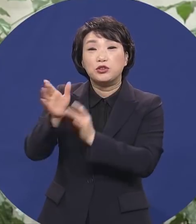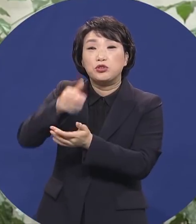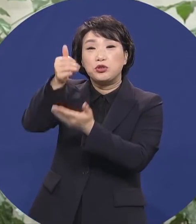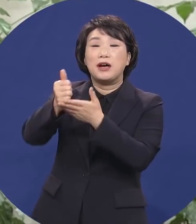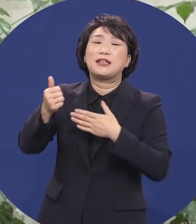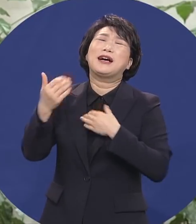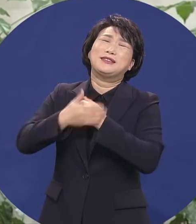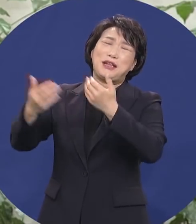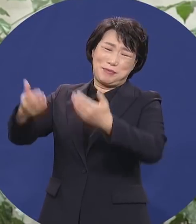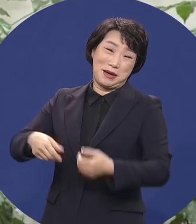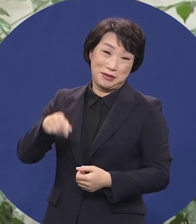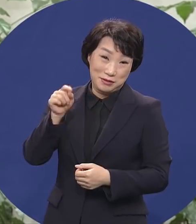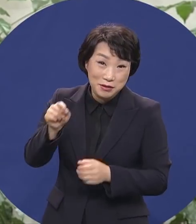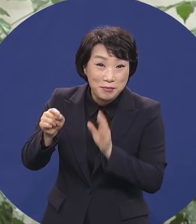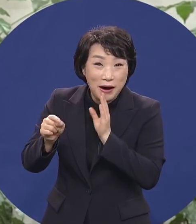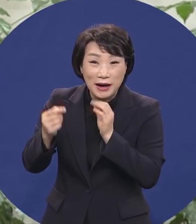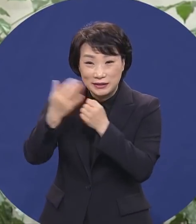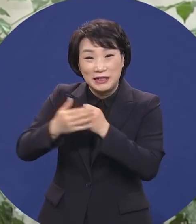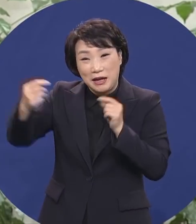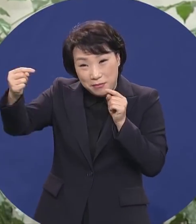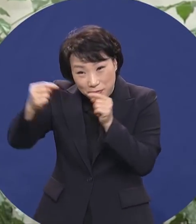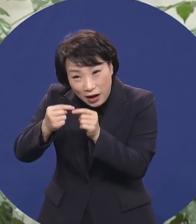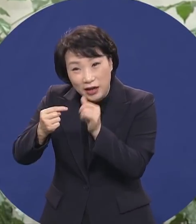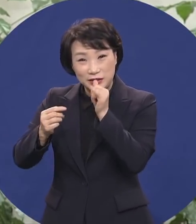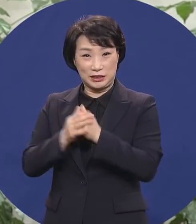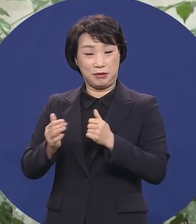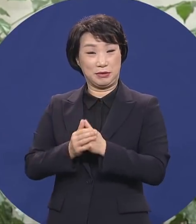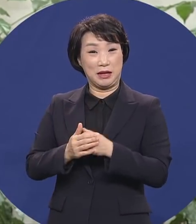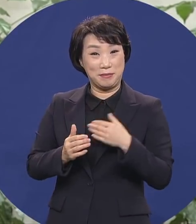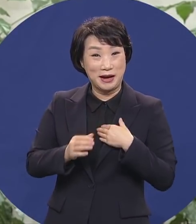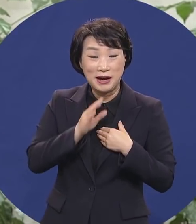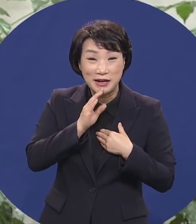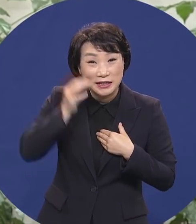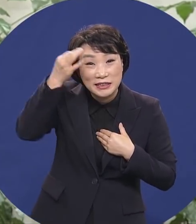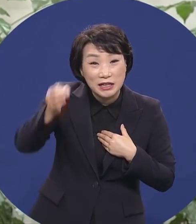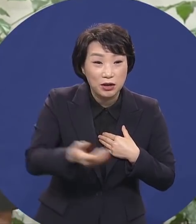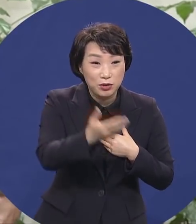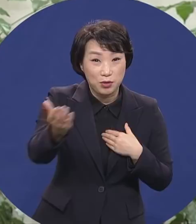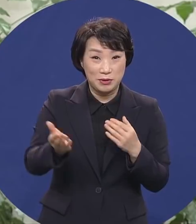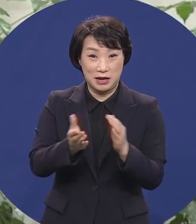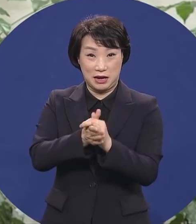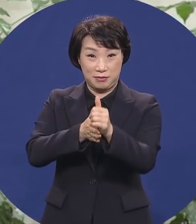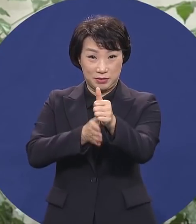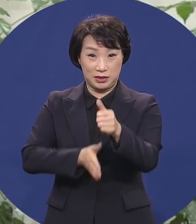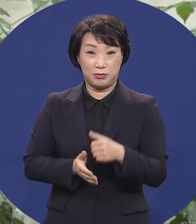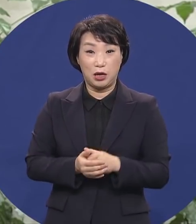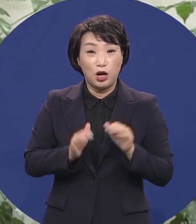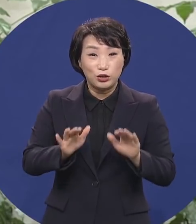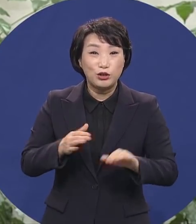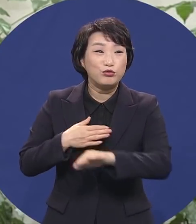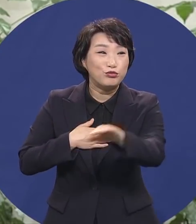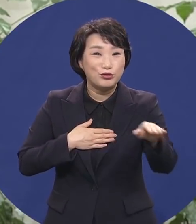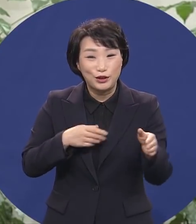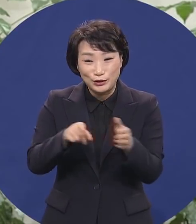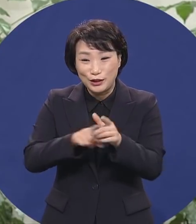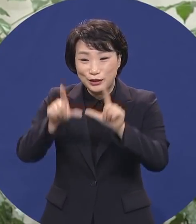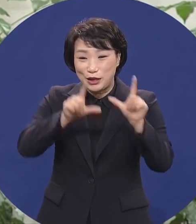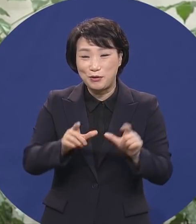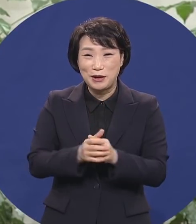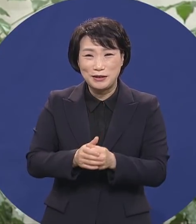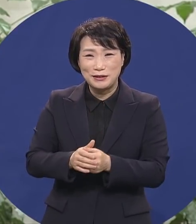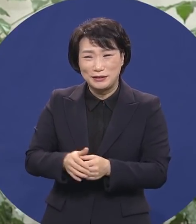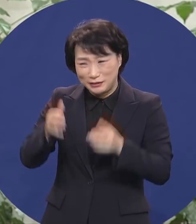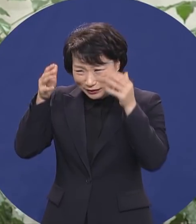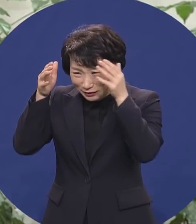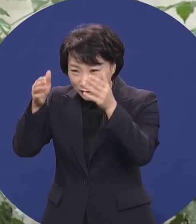분기점이다 이 말이야. 은혜의 상사점이다 이 말입니다. 인정하시면 아멘 합시다. 근데 왜 우리는 신앙생활을 그렇게 하지 않는